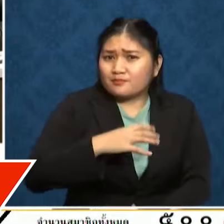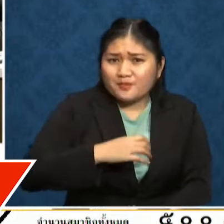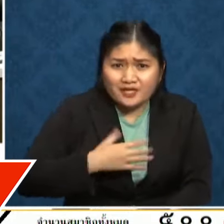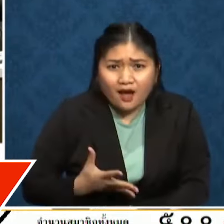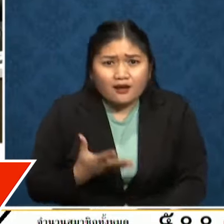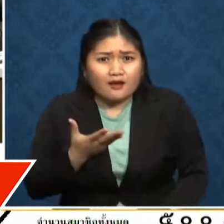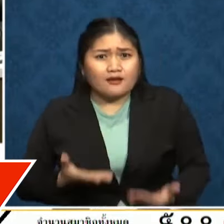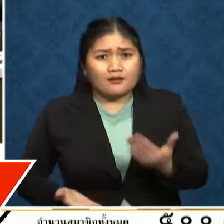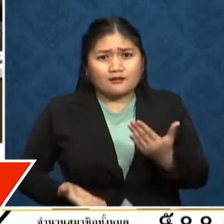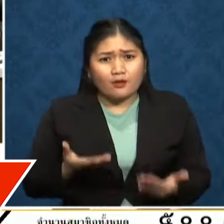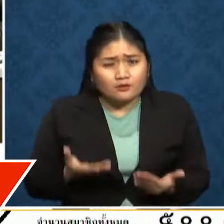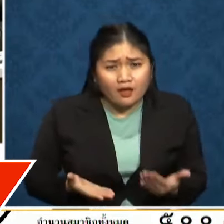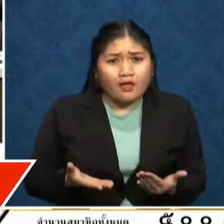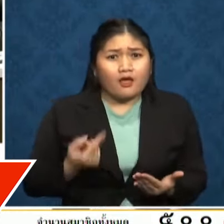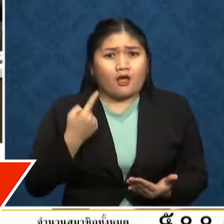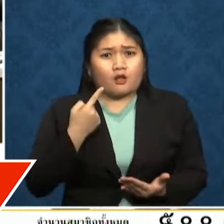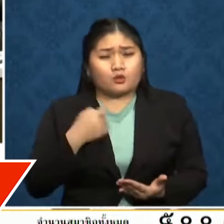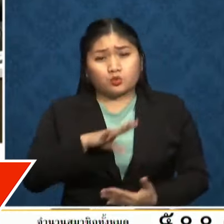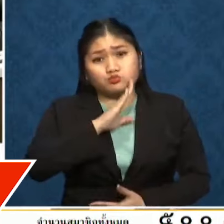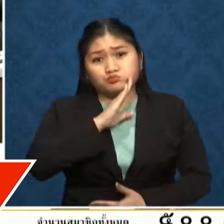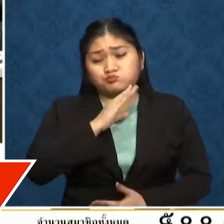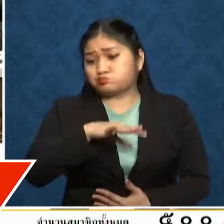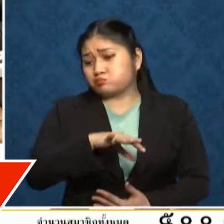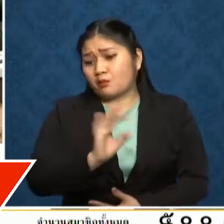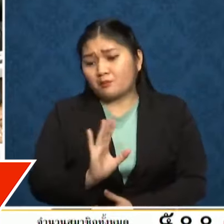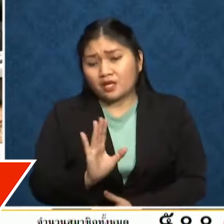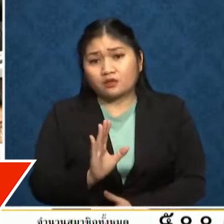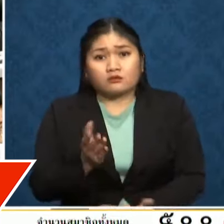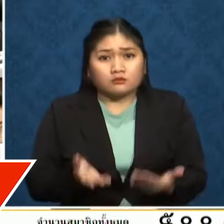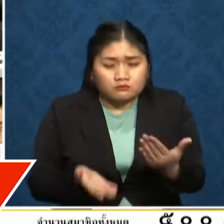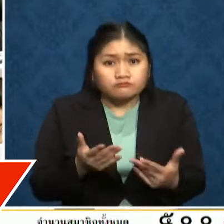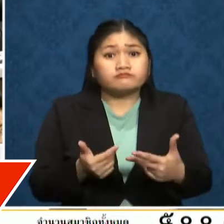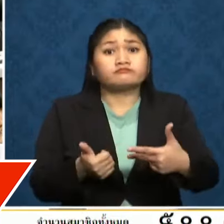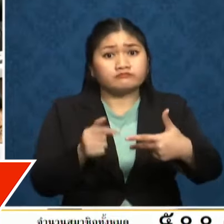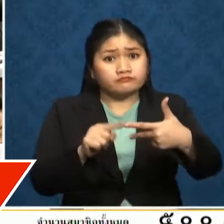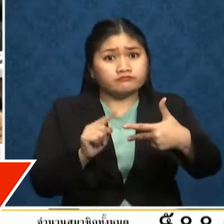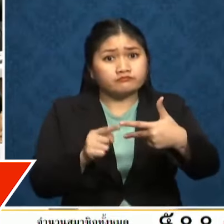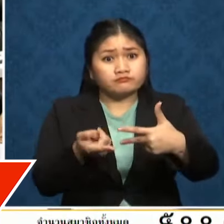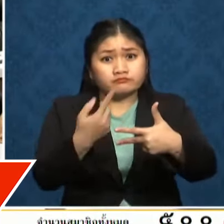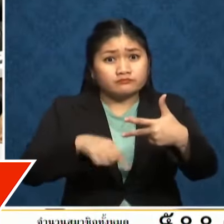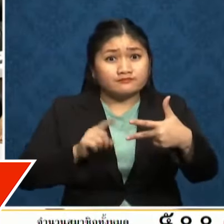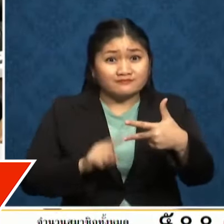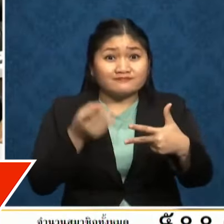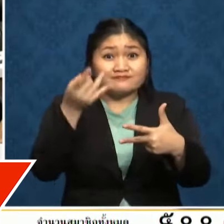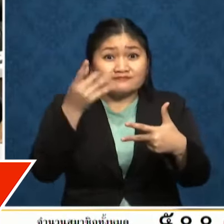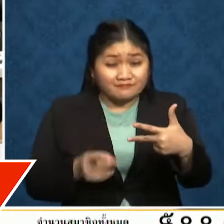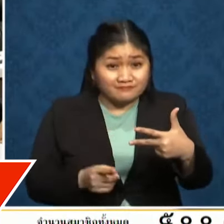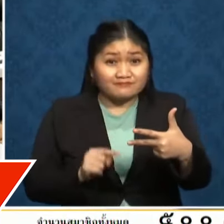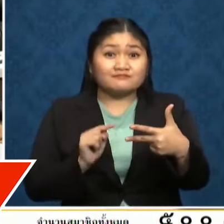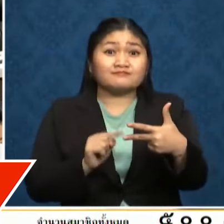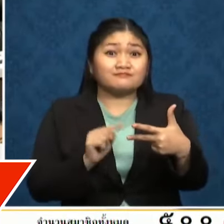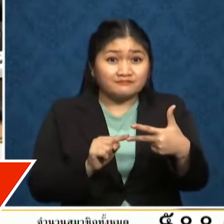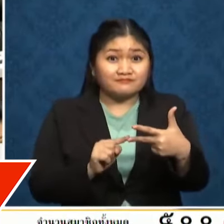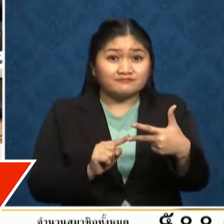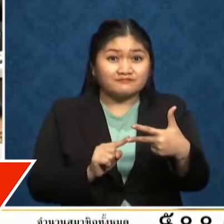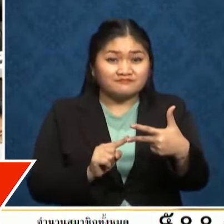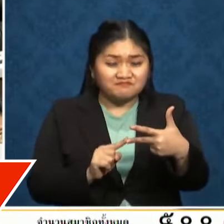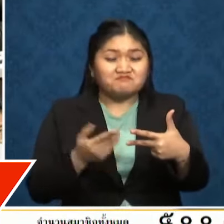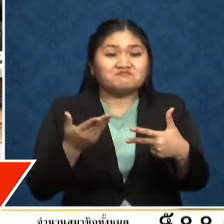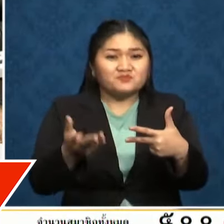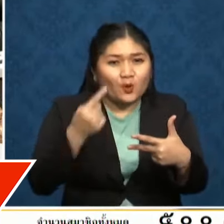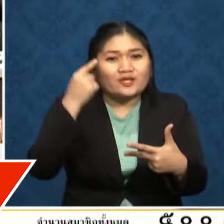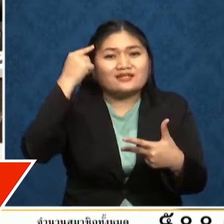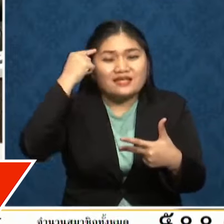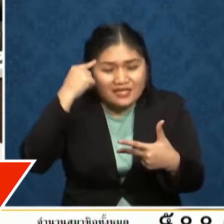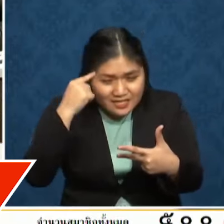หรือแม้กระทั่งเลือกที่จะไม่เป็นแบบใดแบบหนึ่งเพศระดับที่สามเราเรีกว่า Sexuality